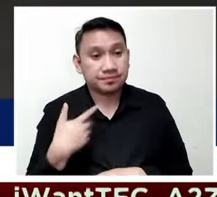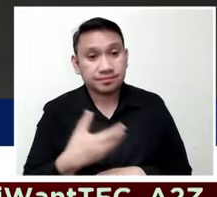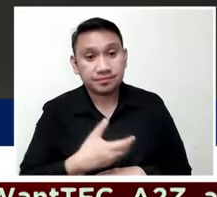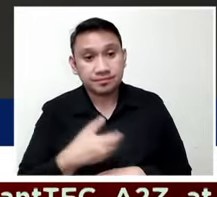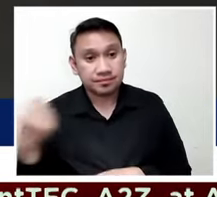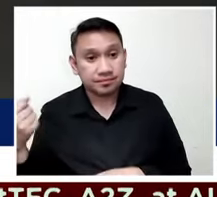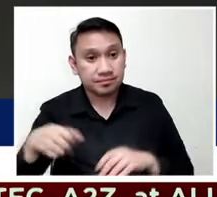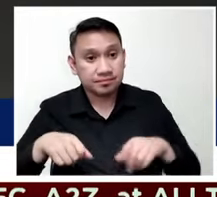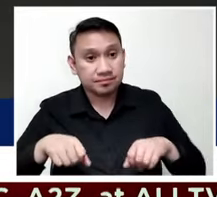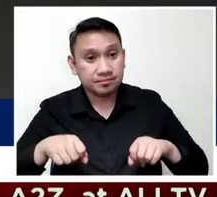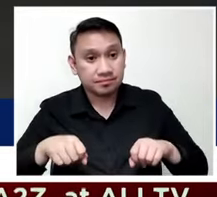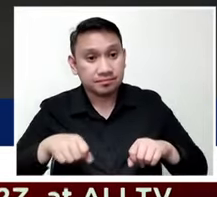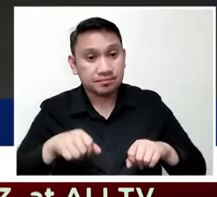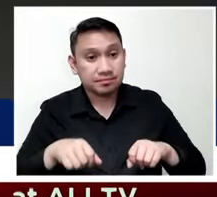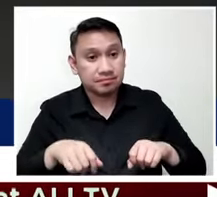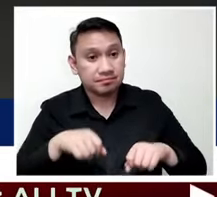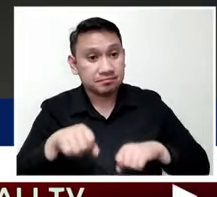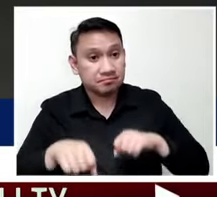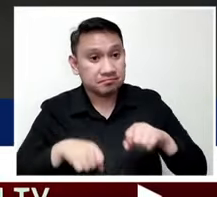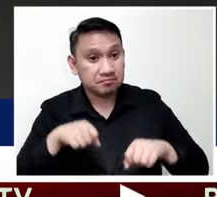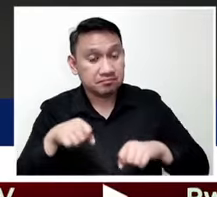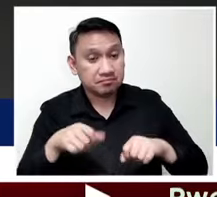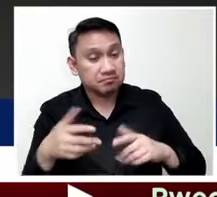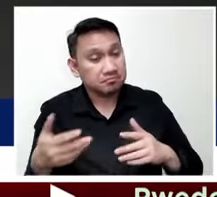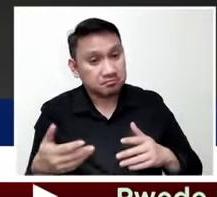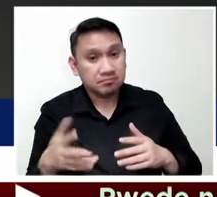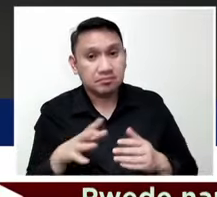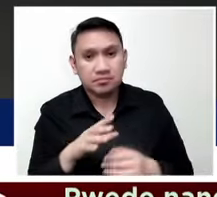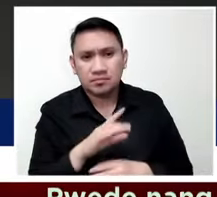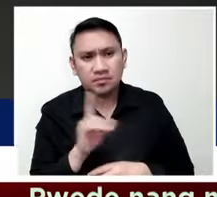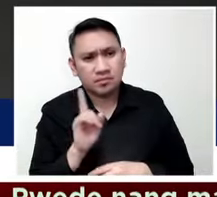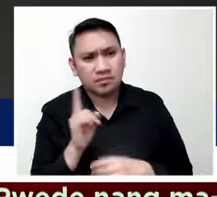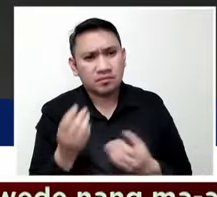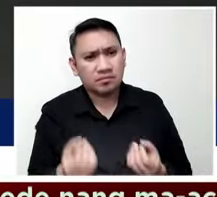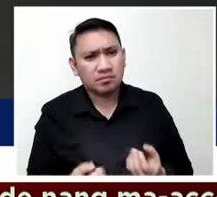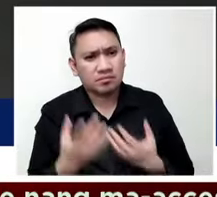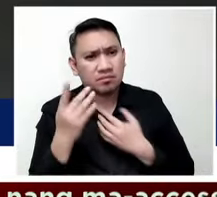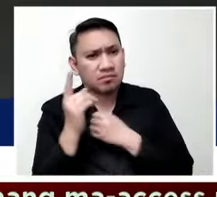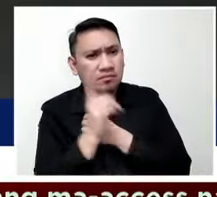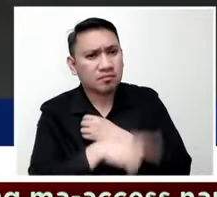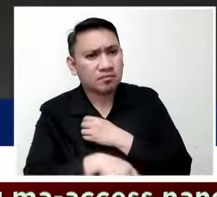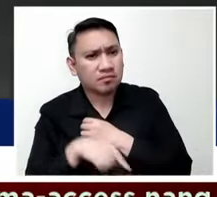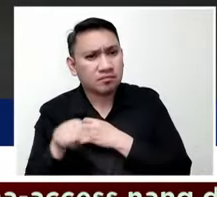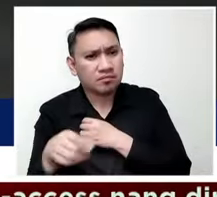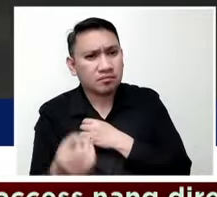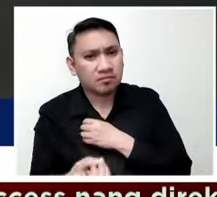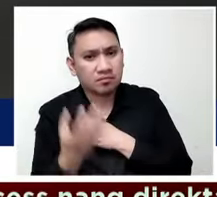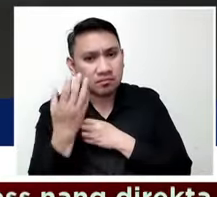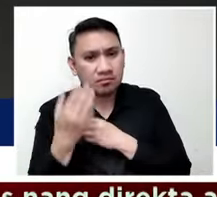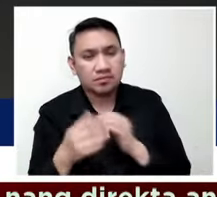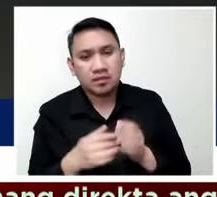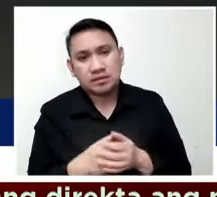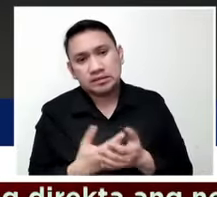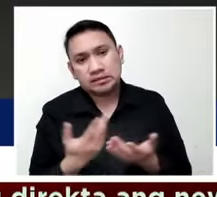ahensya. Pero sa tanong, magkano nga ba ang multa sa bawat paglabag sa naturang regulasyon ng MMDA? Nako, medyo mabigat, kabayan, dahil